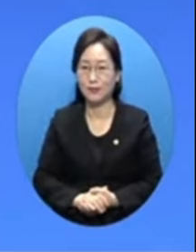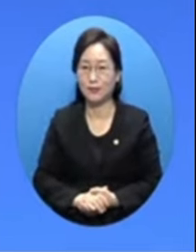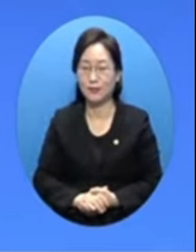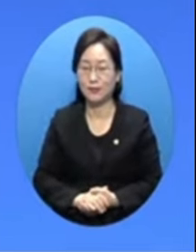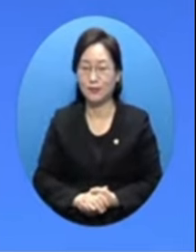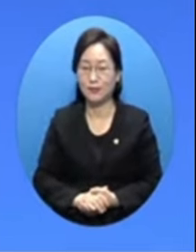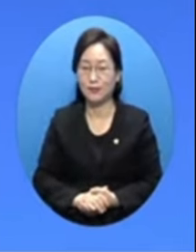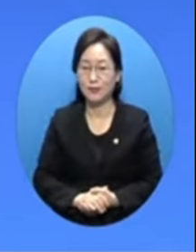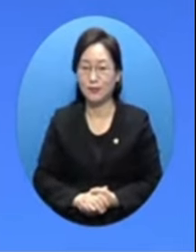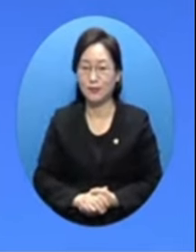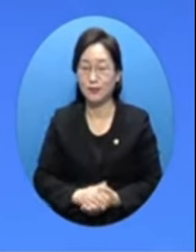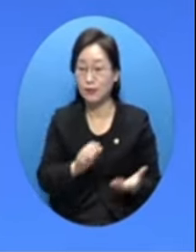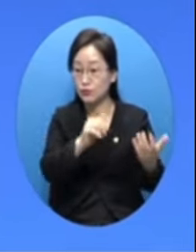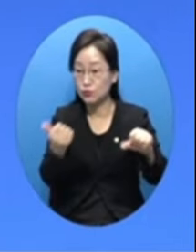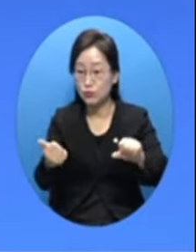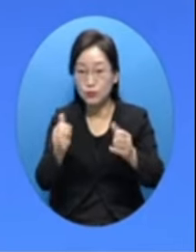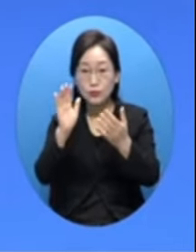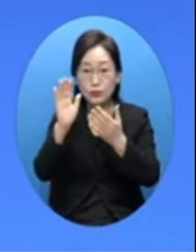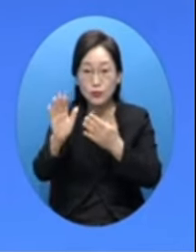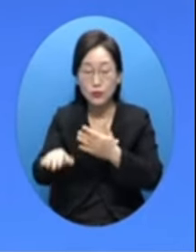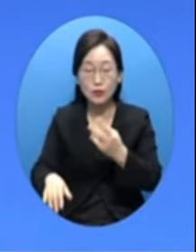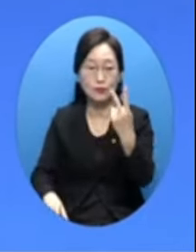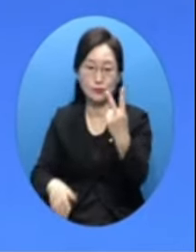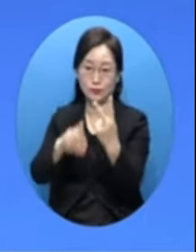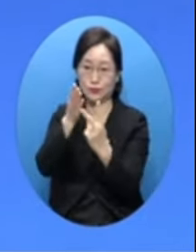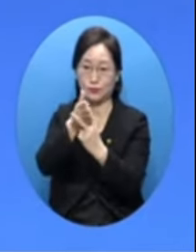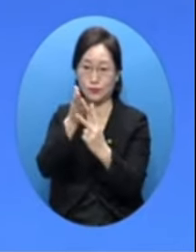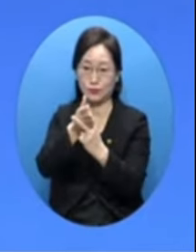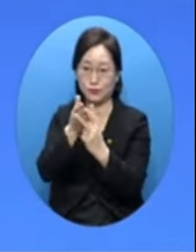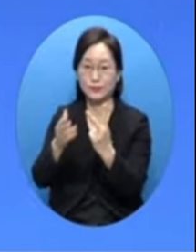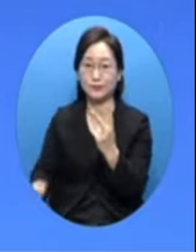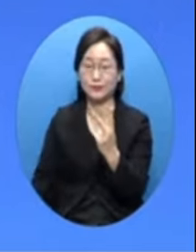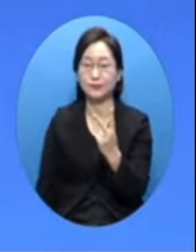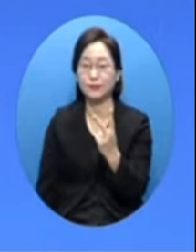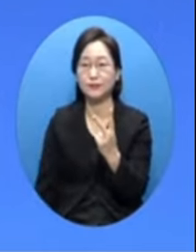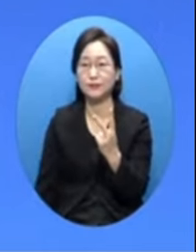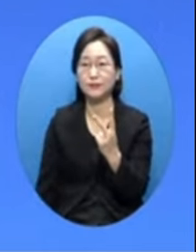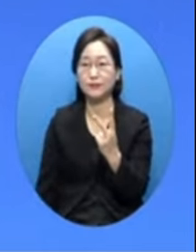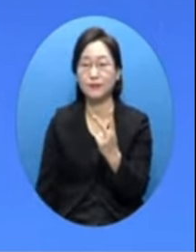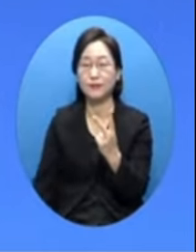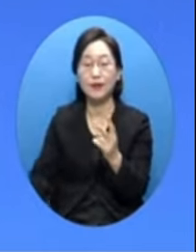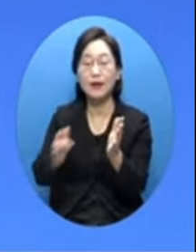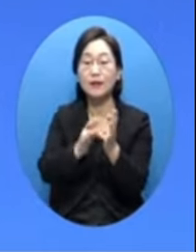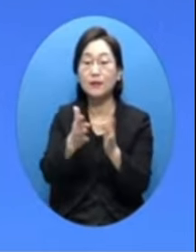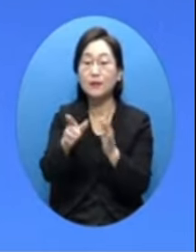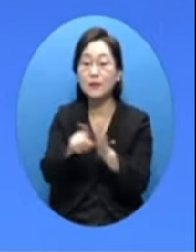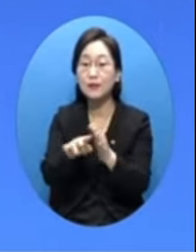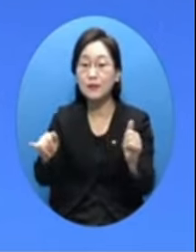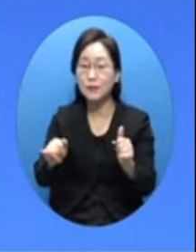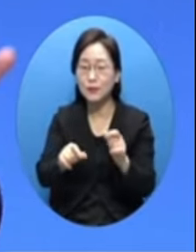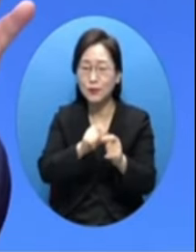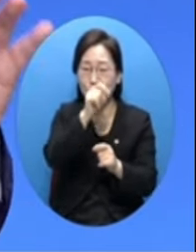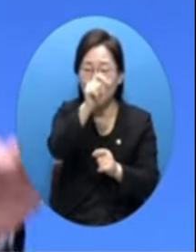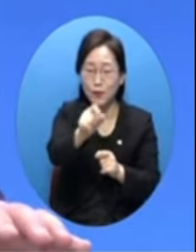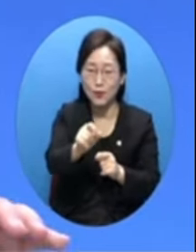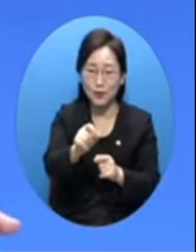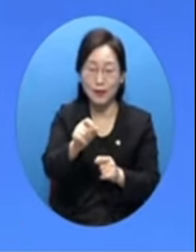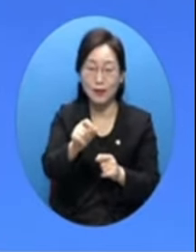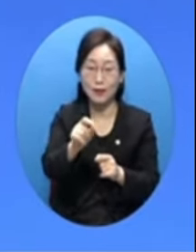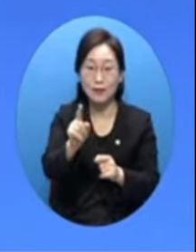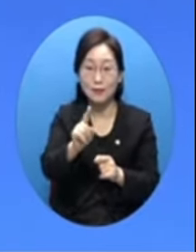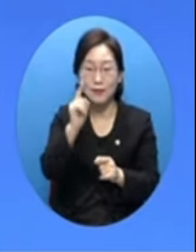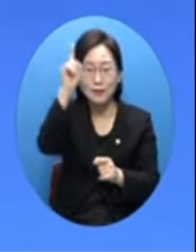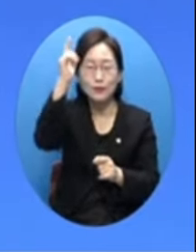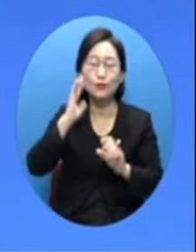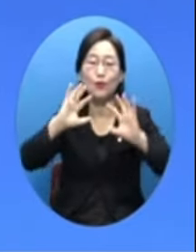아멘 죽음 이후에는 두 길이 있는데 예수 믿는 사람들이 가는 영원한